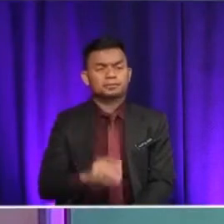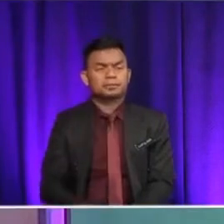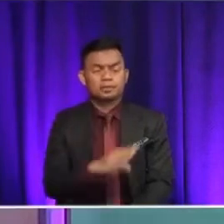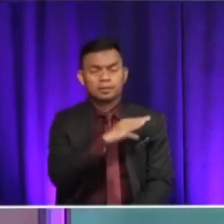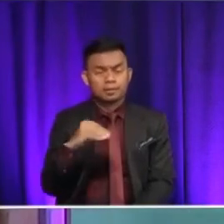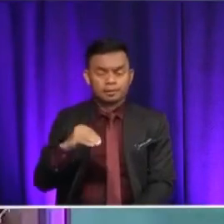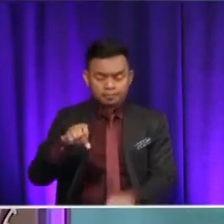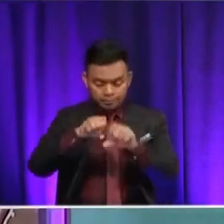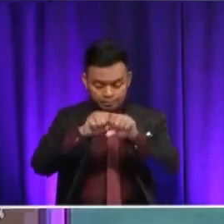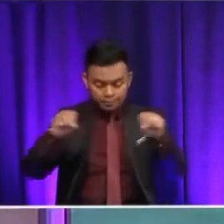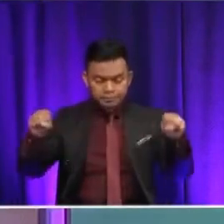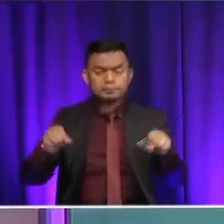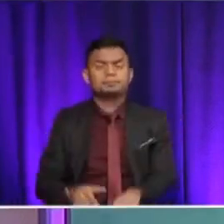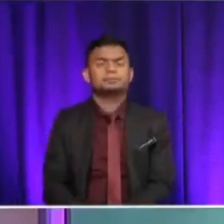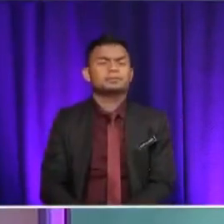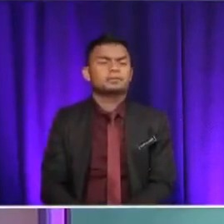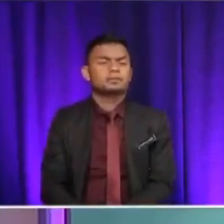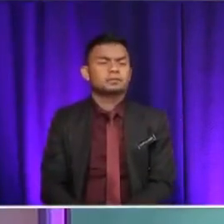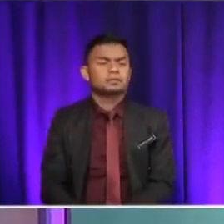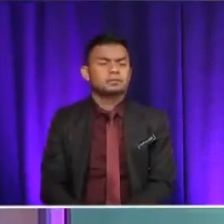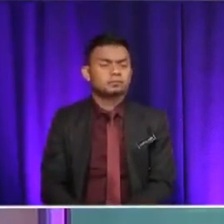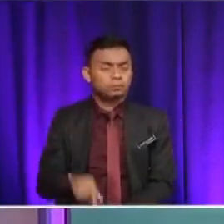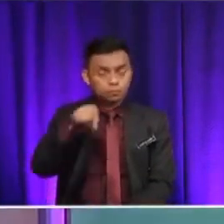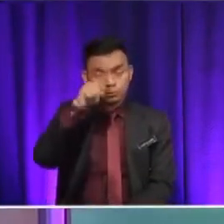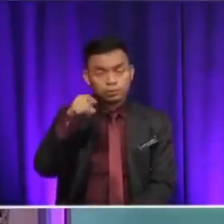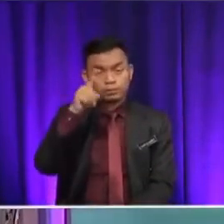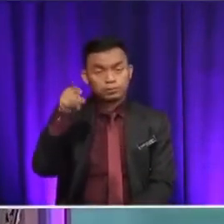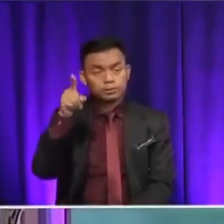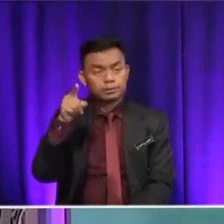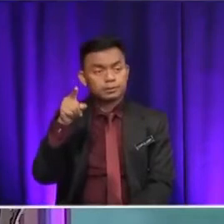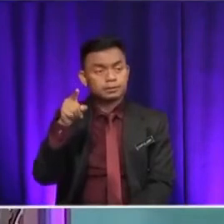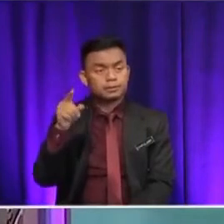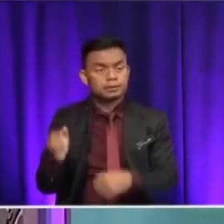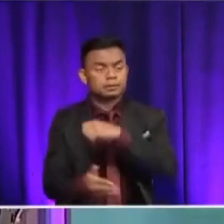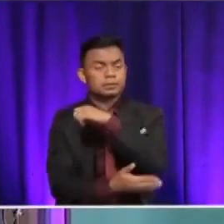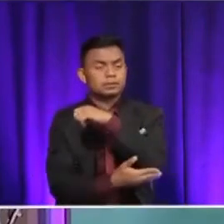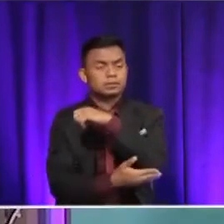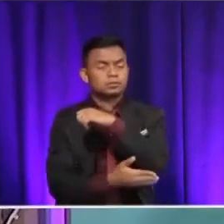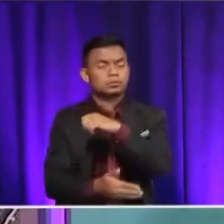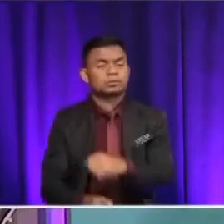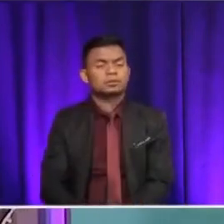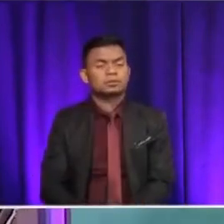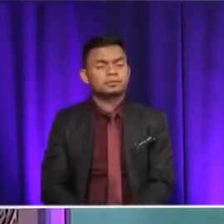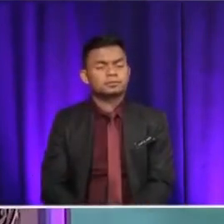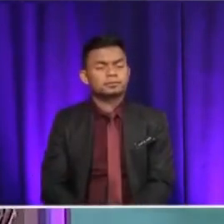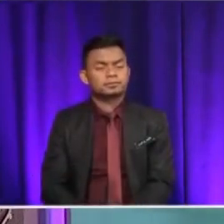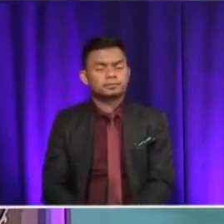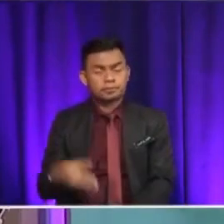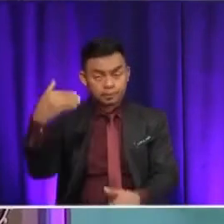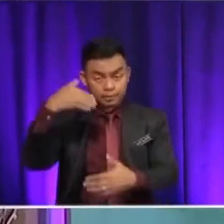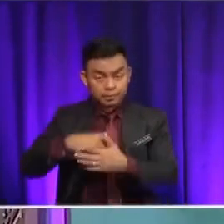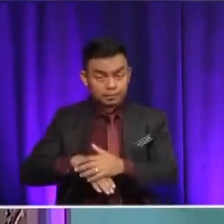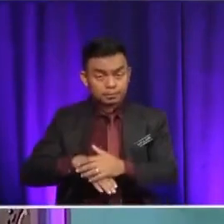pipe utama. Kalau kat sini yang bulat-bulat ni adalah siku ataupun liku, band dalam pipe tu.